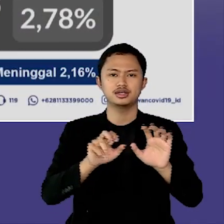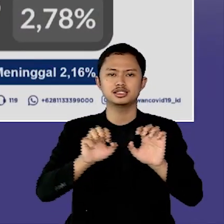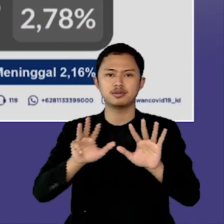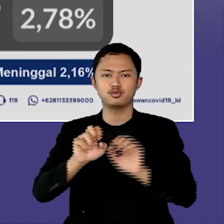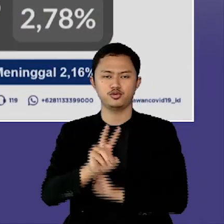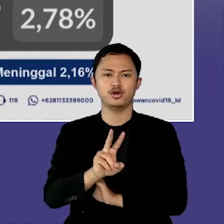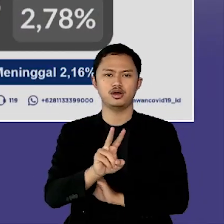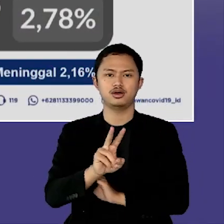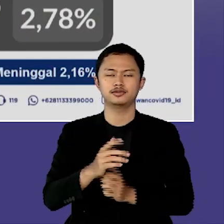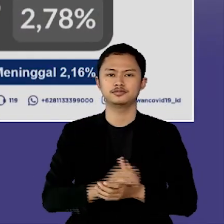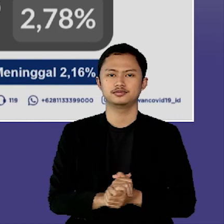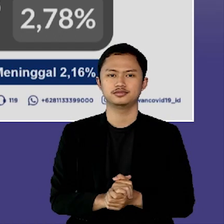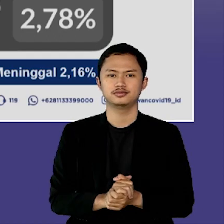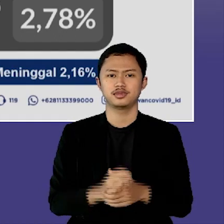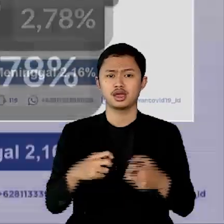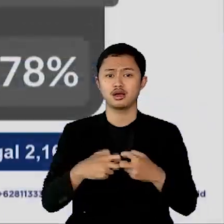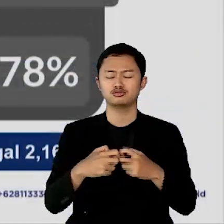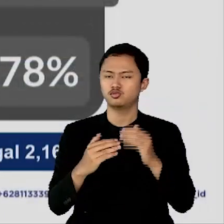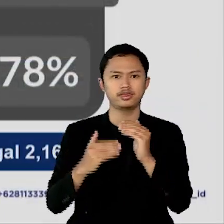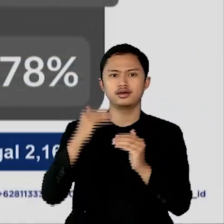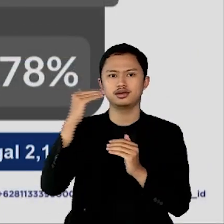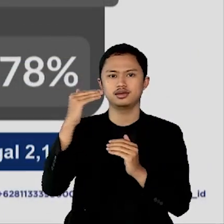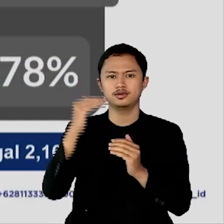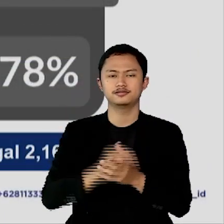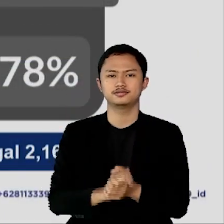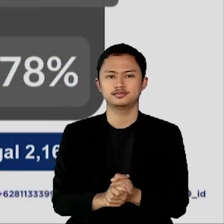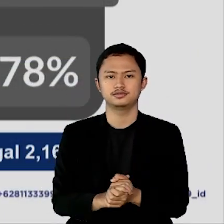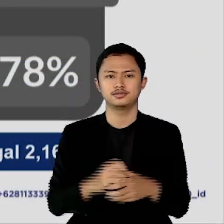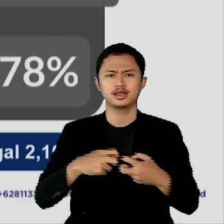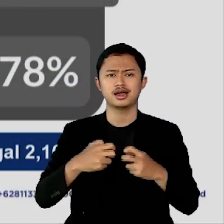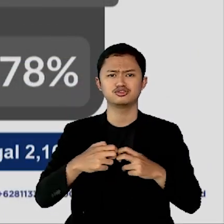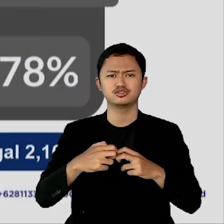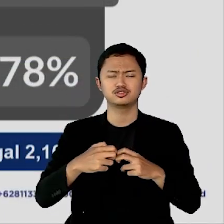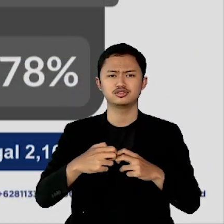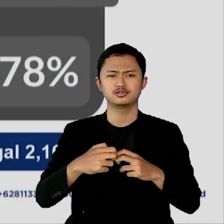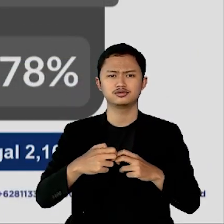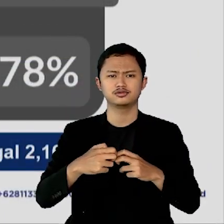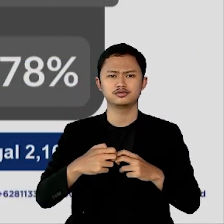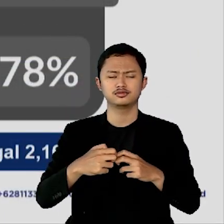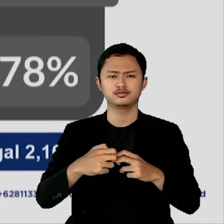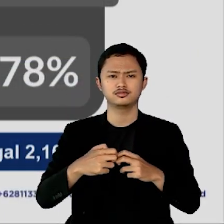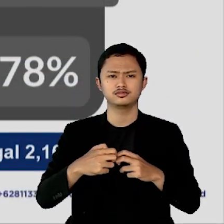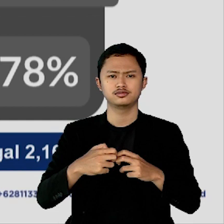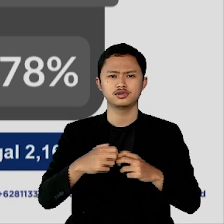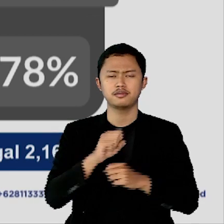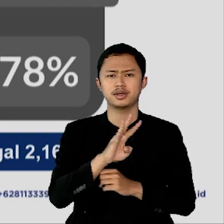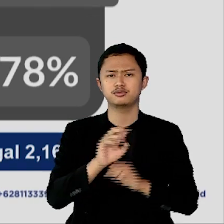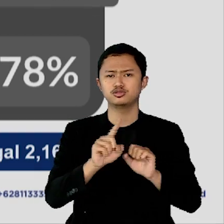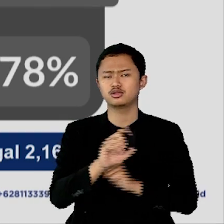8892 ini adalah kasus yang tinggi sedangkan jumlah kasus aktifnya adalah 100